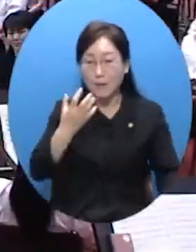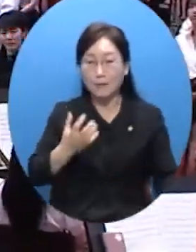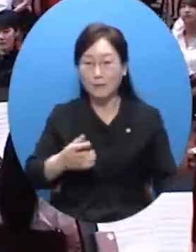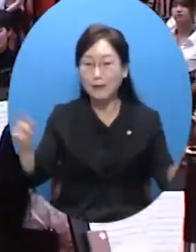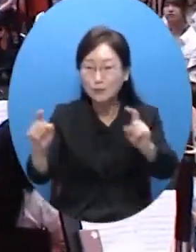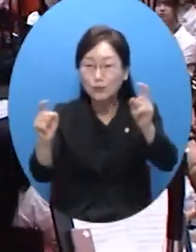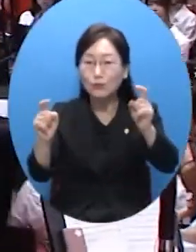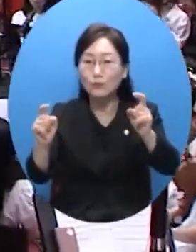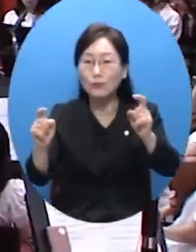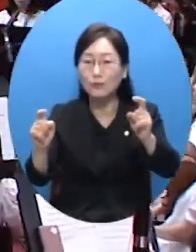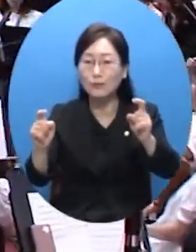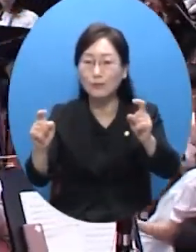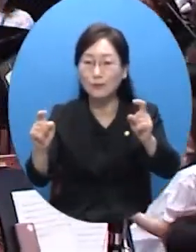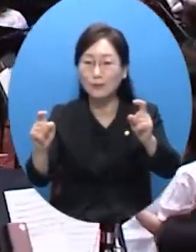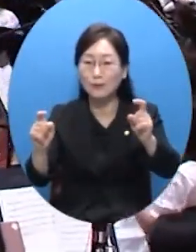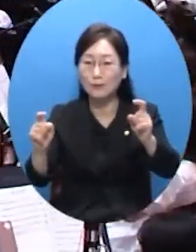다투고